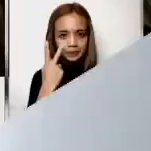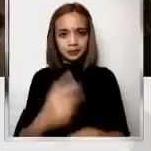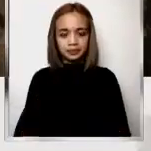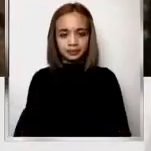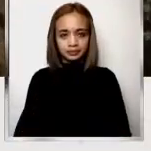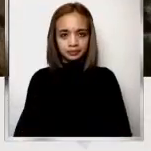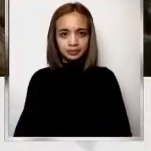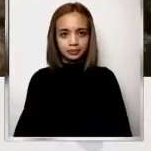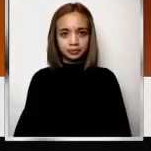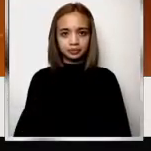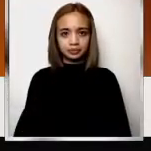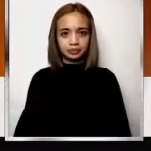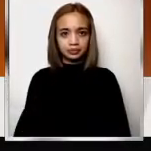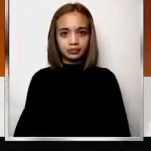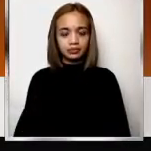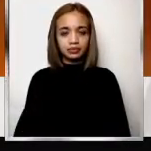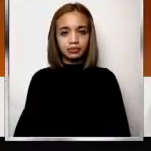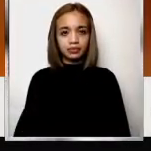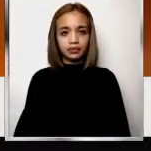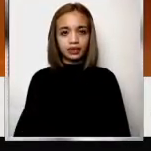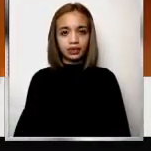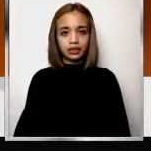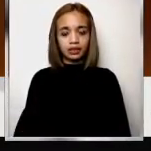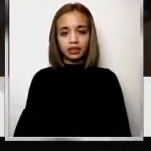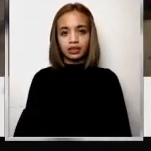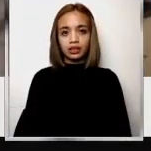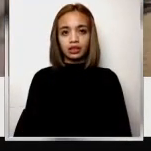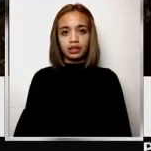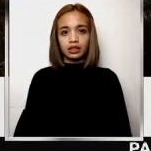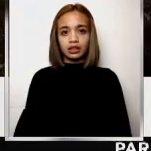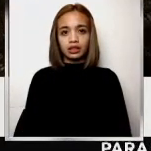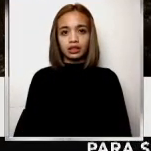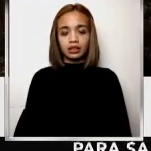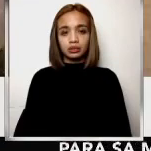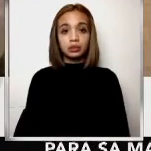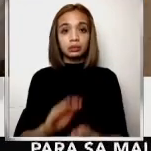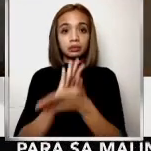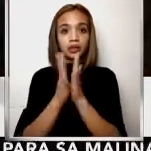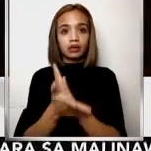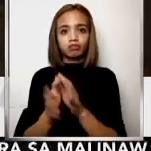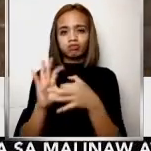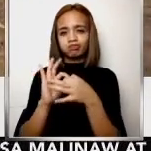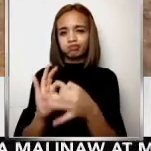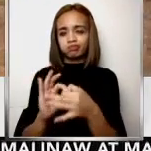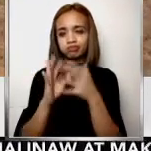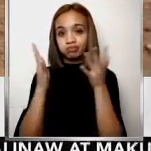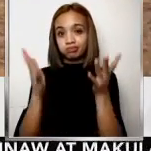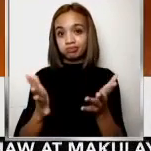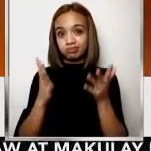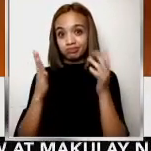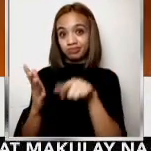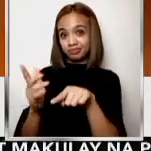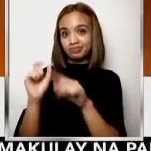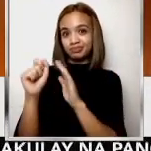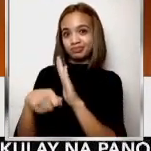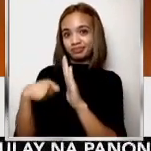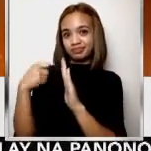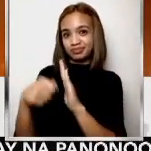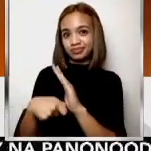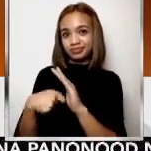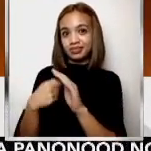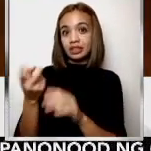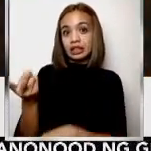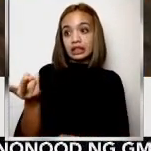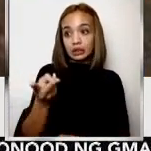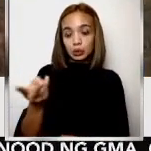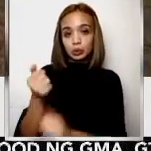ba naman makakalimutan yung araw na yun? Nagsilbing bonding time ang taping nina Mikey Quintos at Kelvin Miranda ng